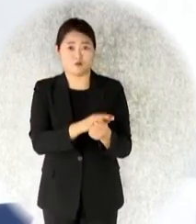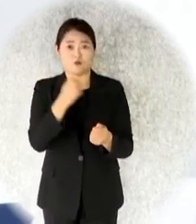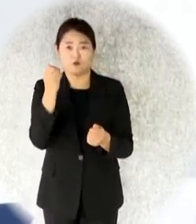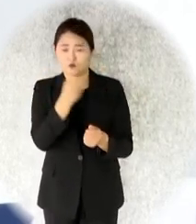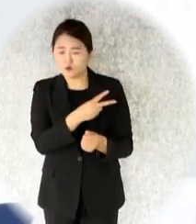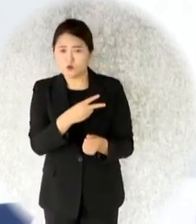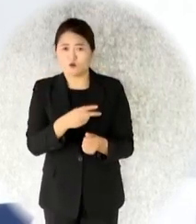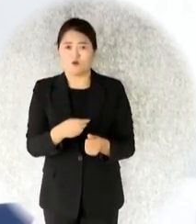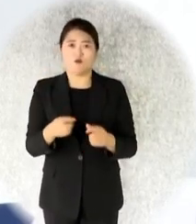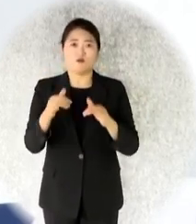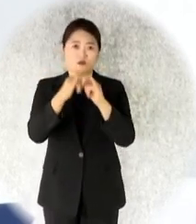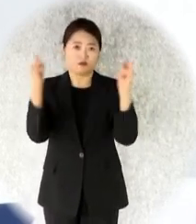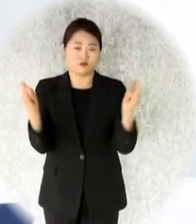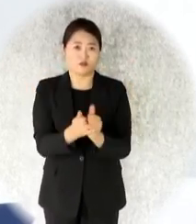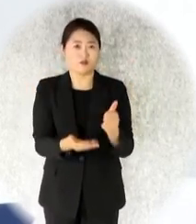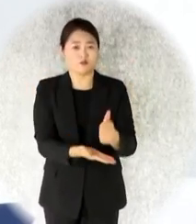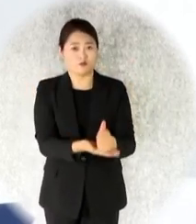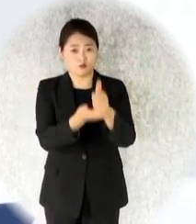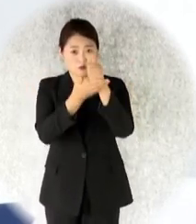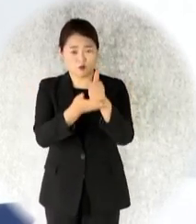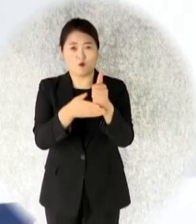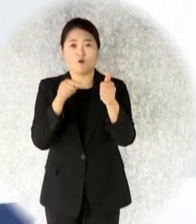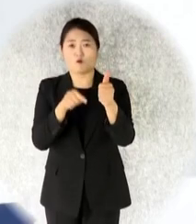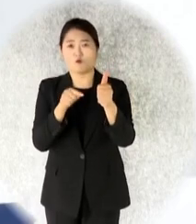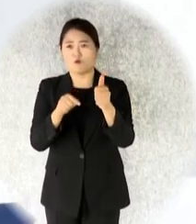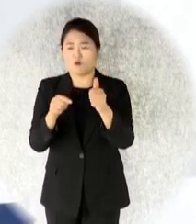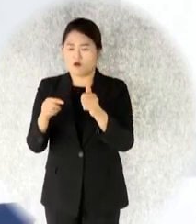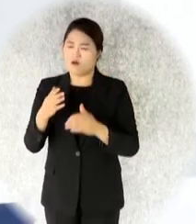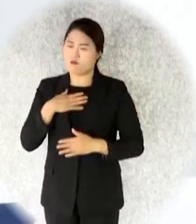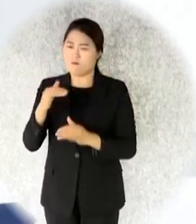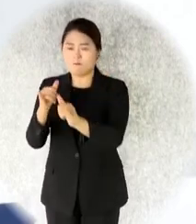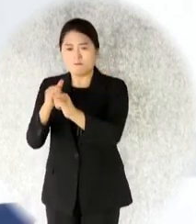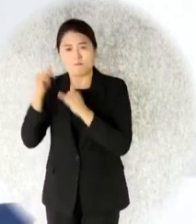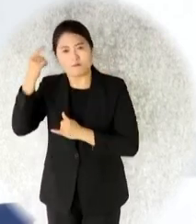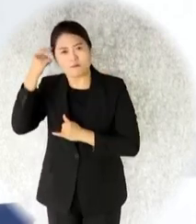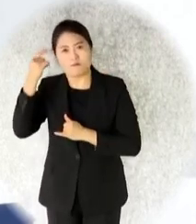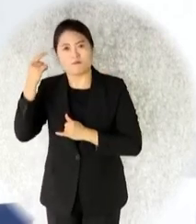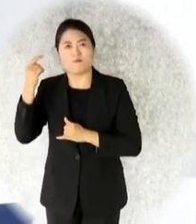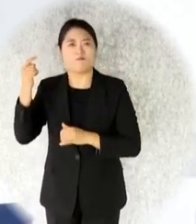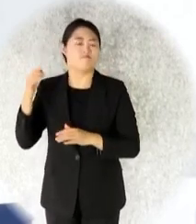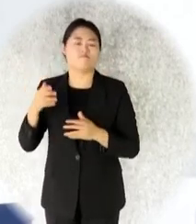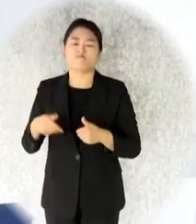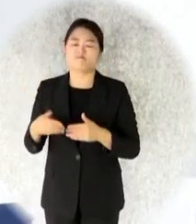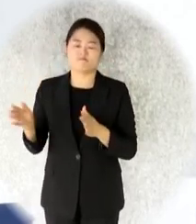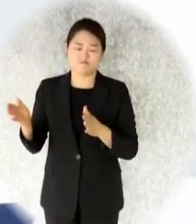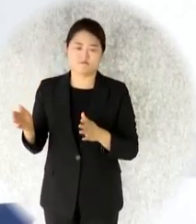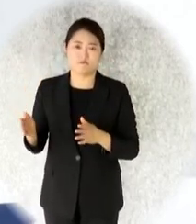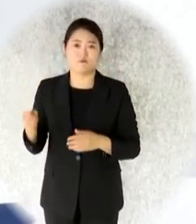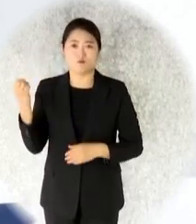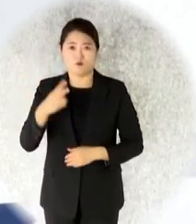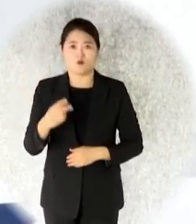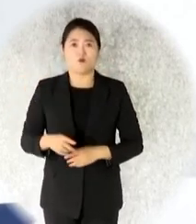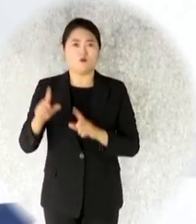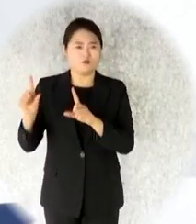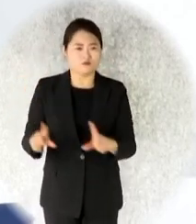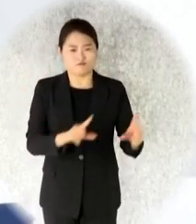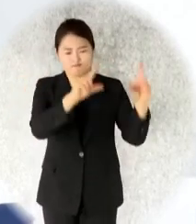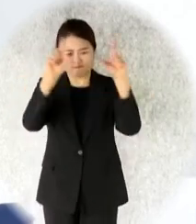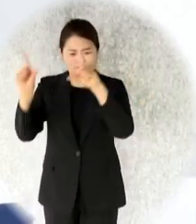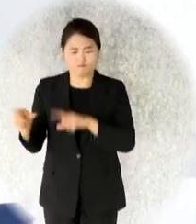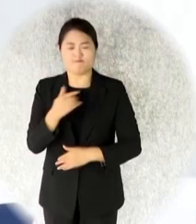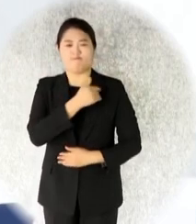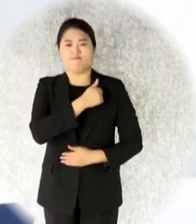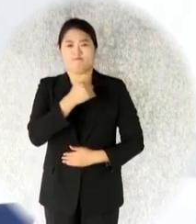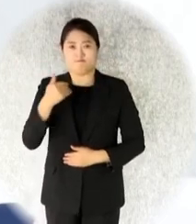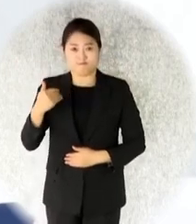사람으로 여기고 있다고 주께 두지 않고 살 만한 삶을 살게 하고 있다는 것을